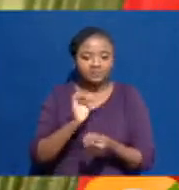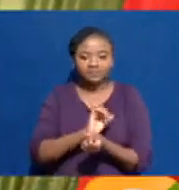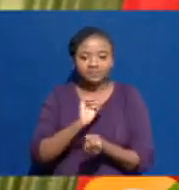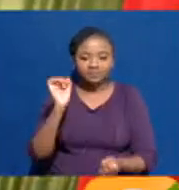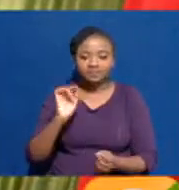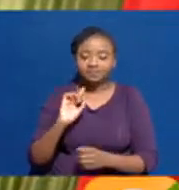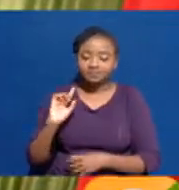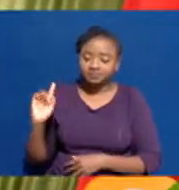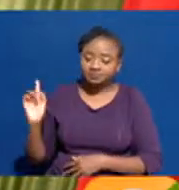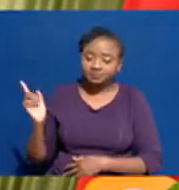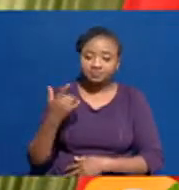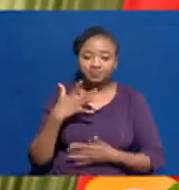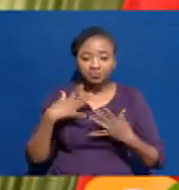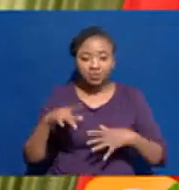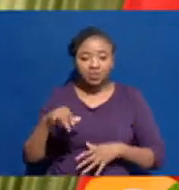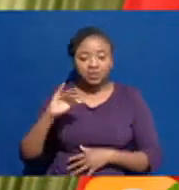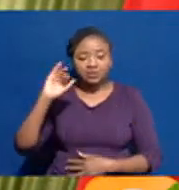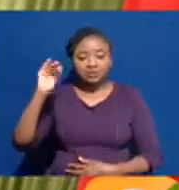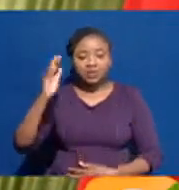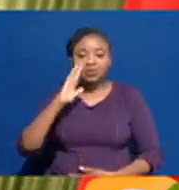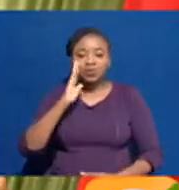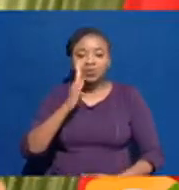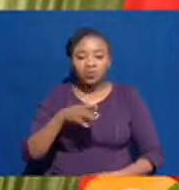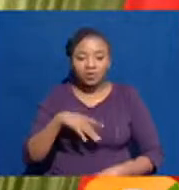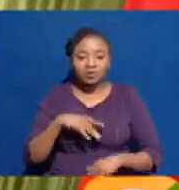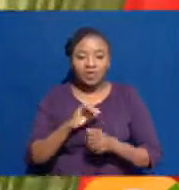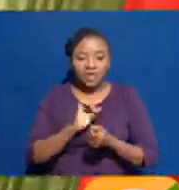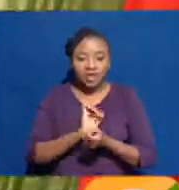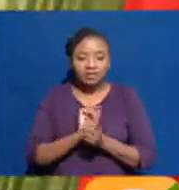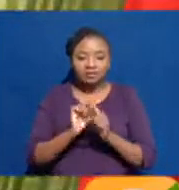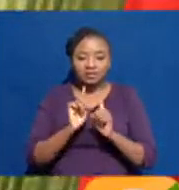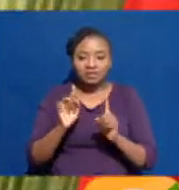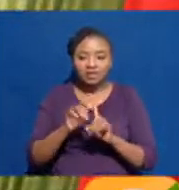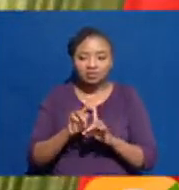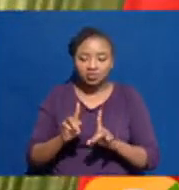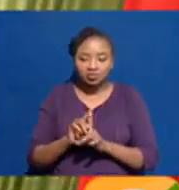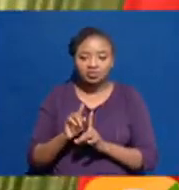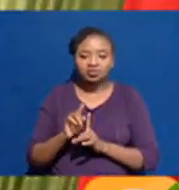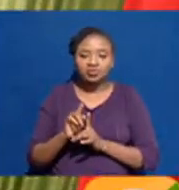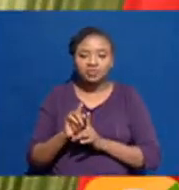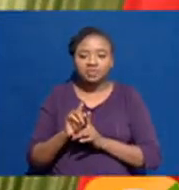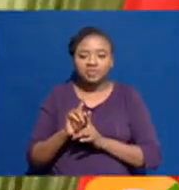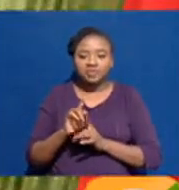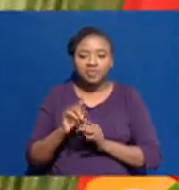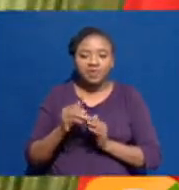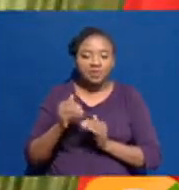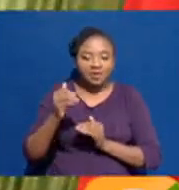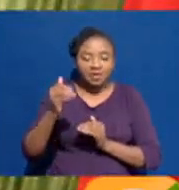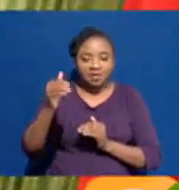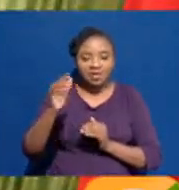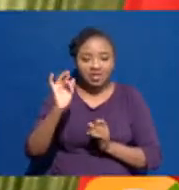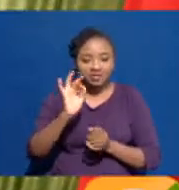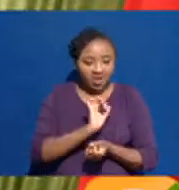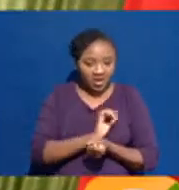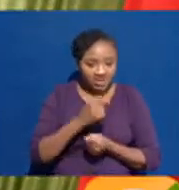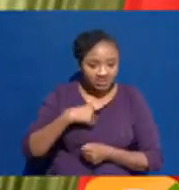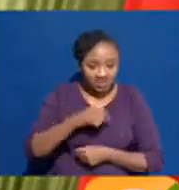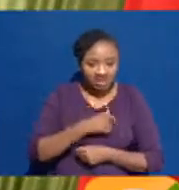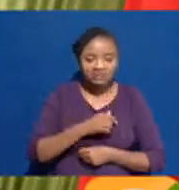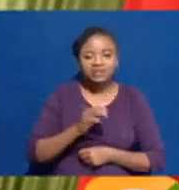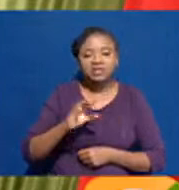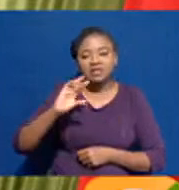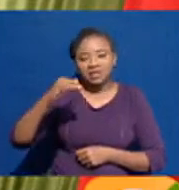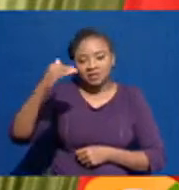Eugene. Lakini baada hayo Kalonzo nyingine atatokea, Martha nyingine atatokea, Eugene